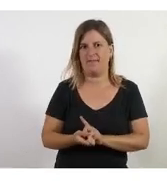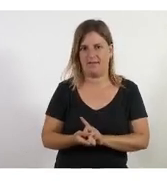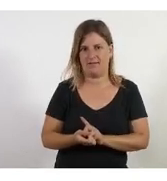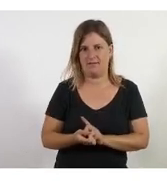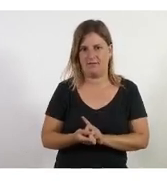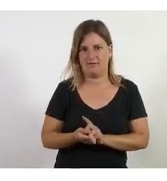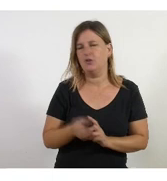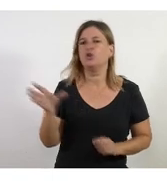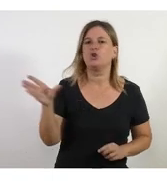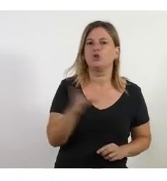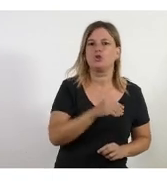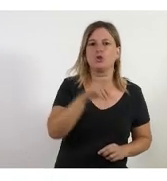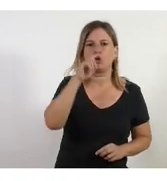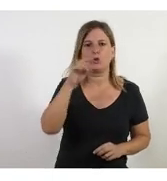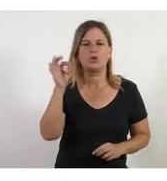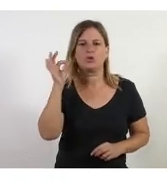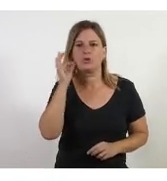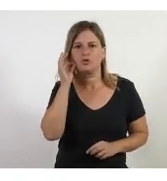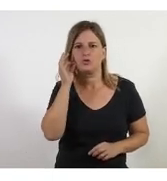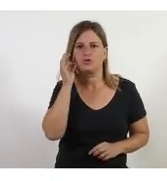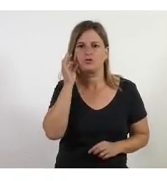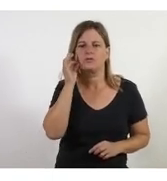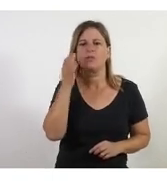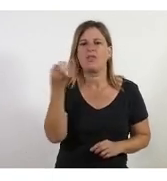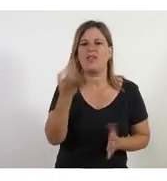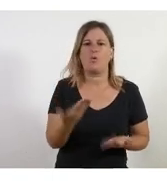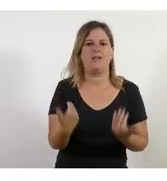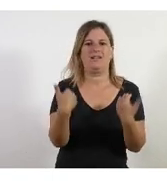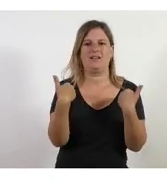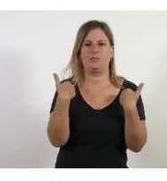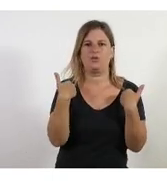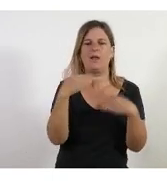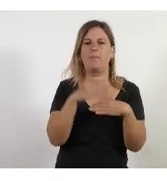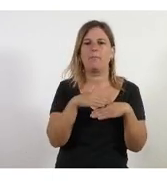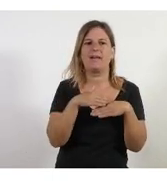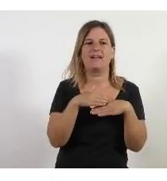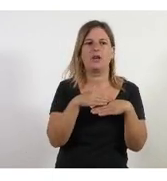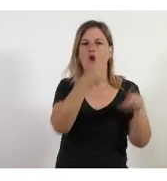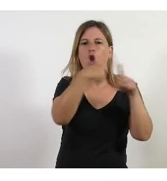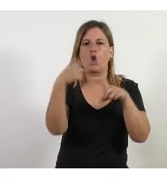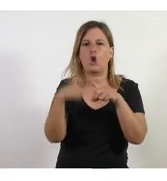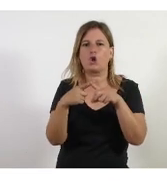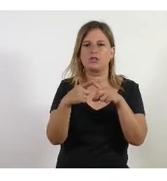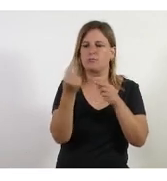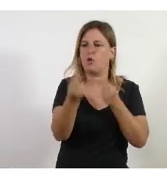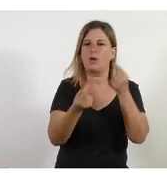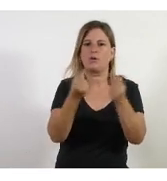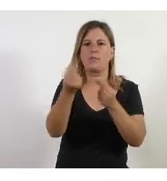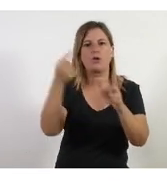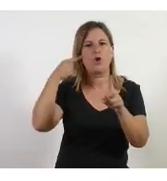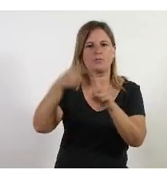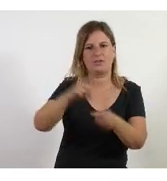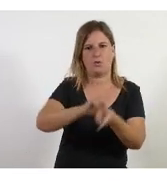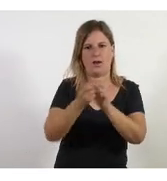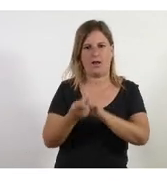tots i totes tenim la responsabilitat de fer petites coses pel canvi. Tots i totes tenim